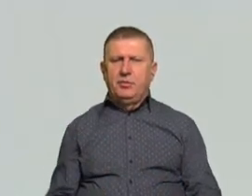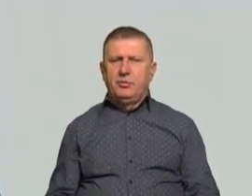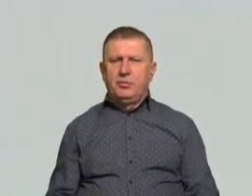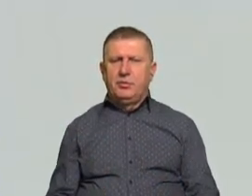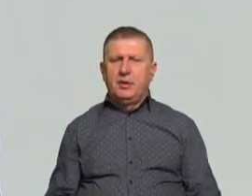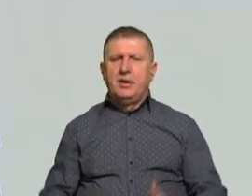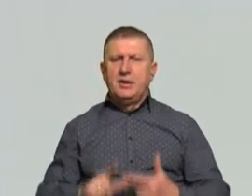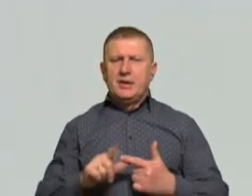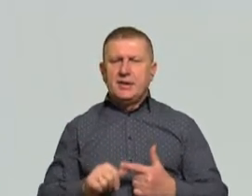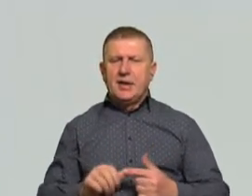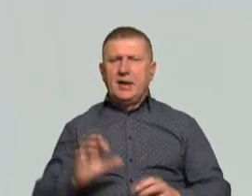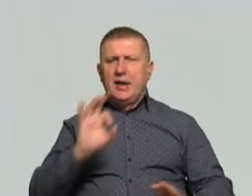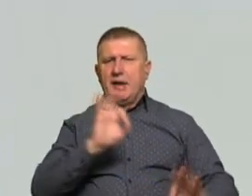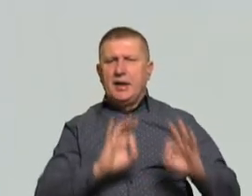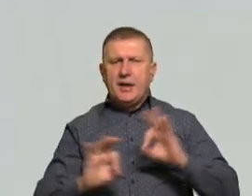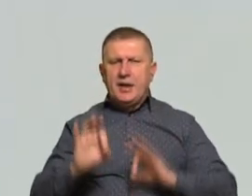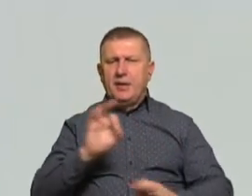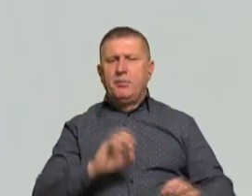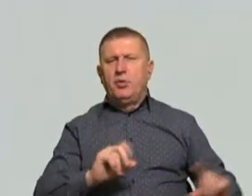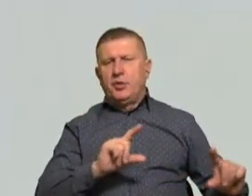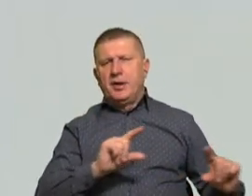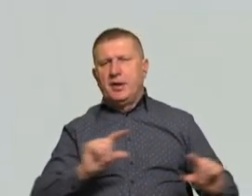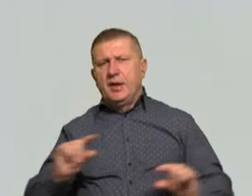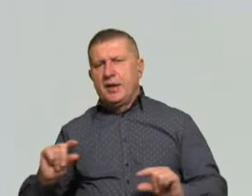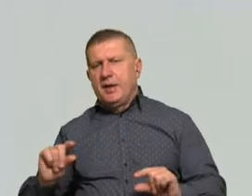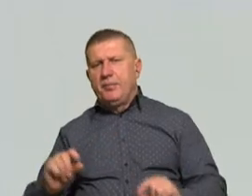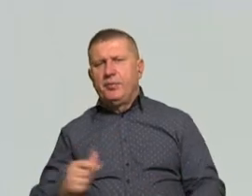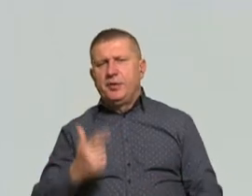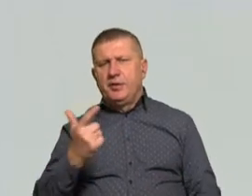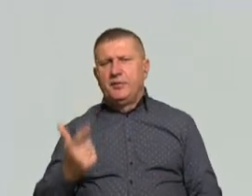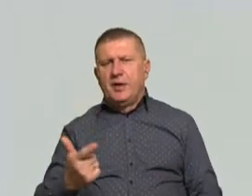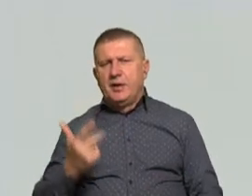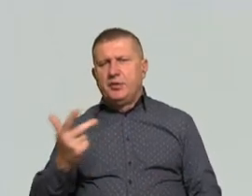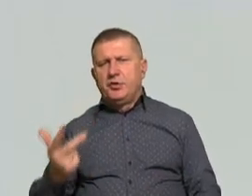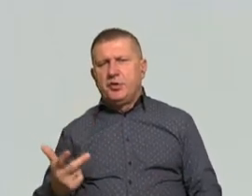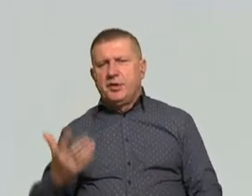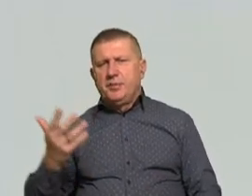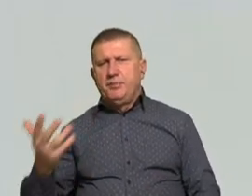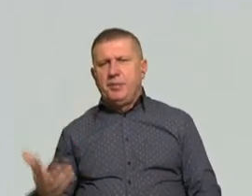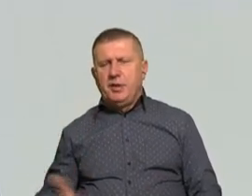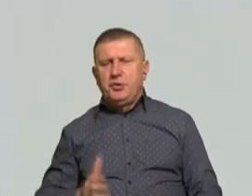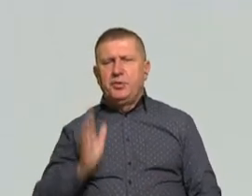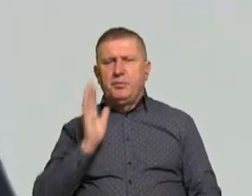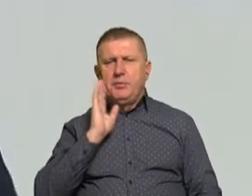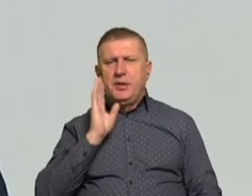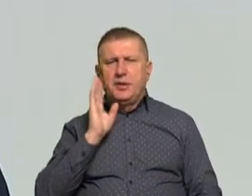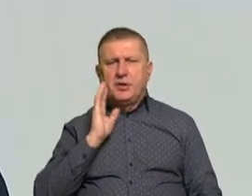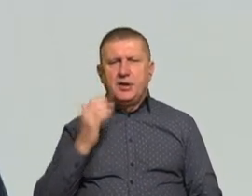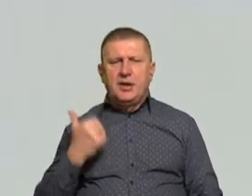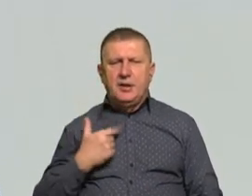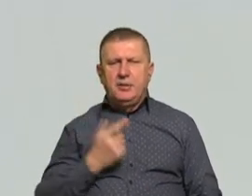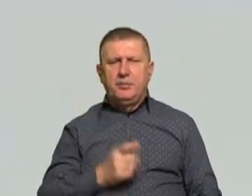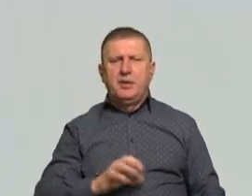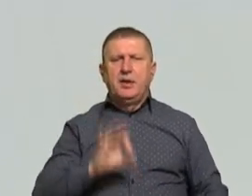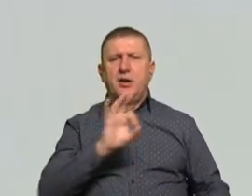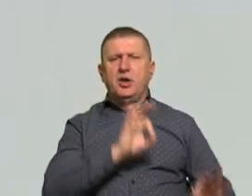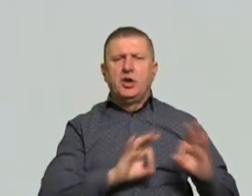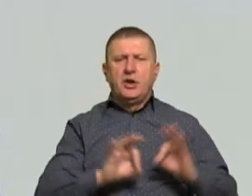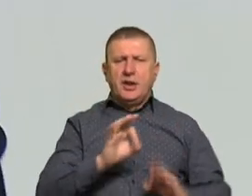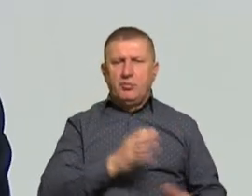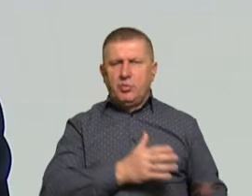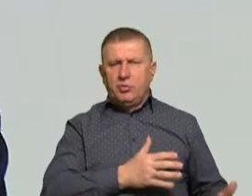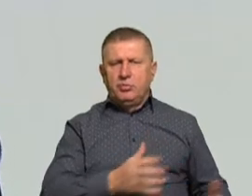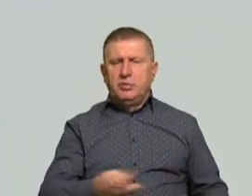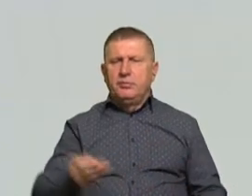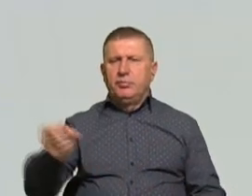remont, za jakąś tam rabat, tak? W ciągu 2, 3, 5 lat, no mieszkaliby sobie. Zrobiliby nam remont, płaciliby miastu